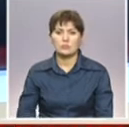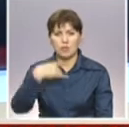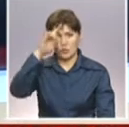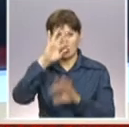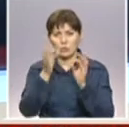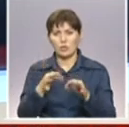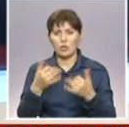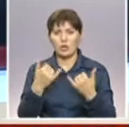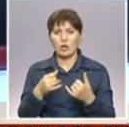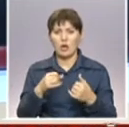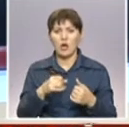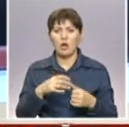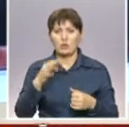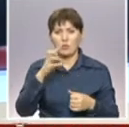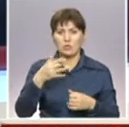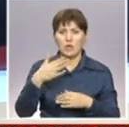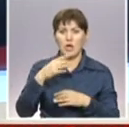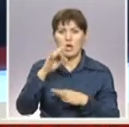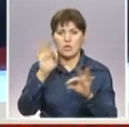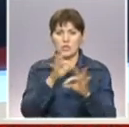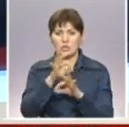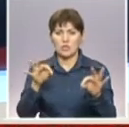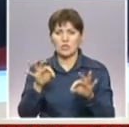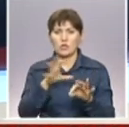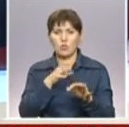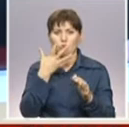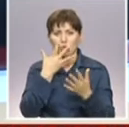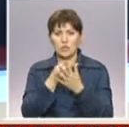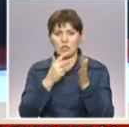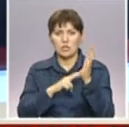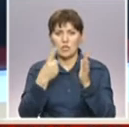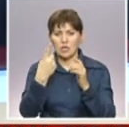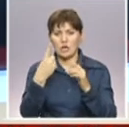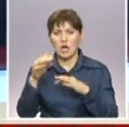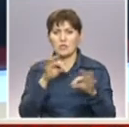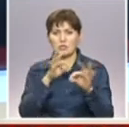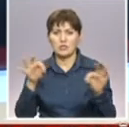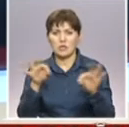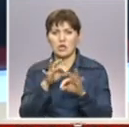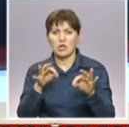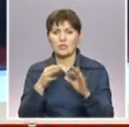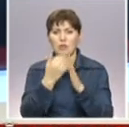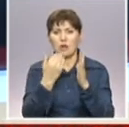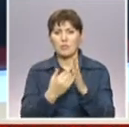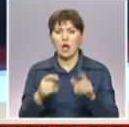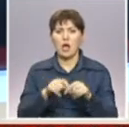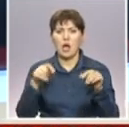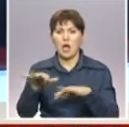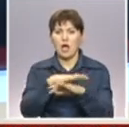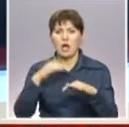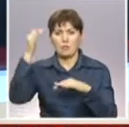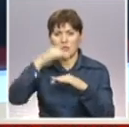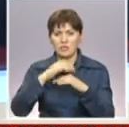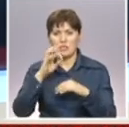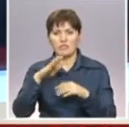Қазақ өнерінің қара шаңырағы Құрманғазы оркестрі өзінің 82-ші концерттік маусымын ашты. Кешке жиналған халық саф